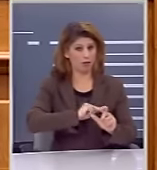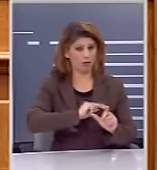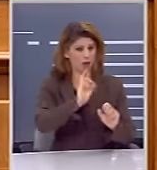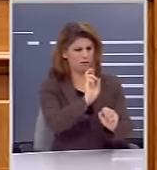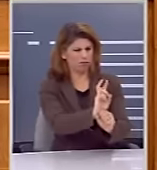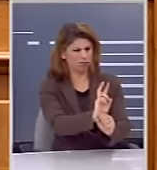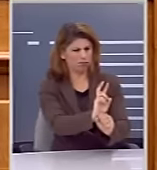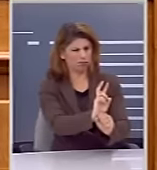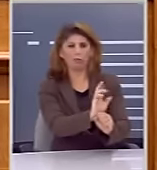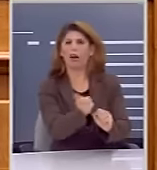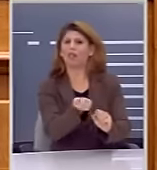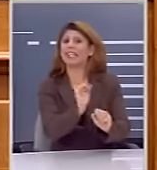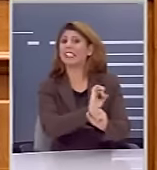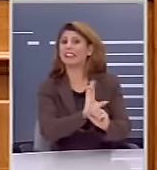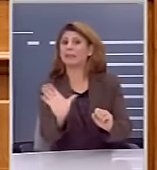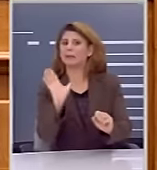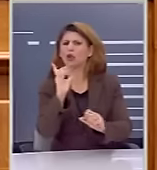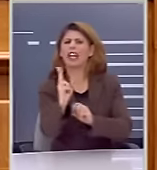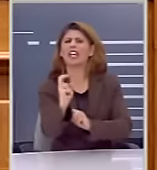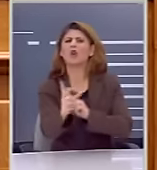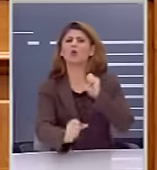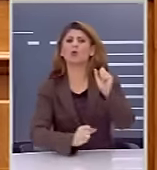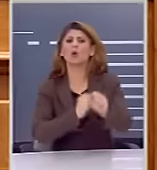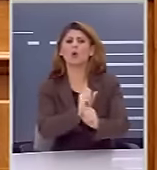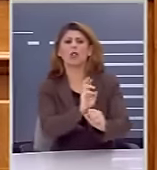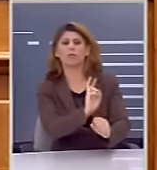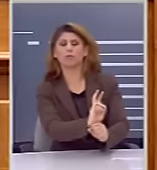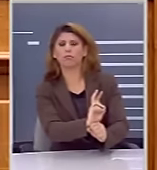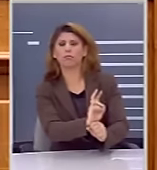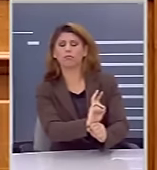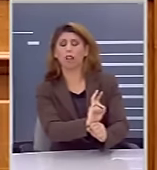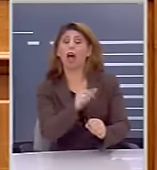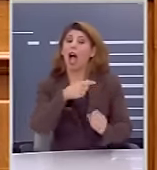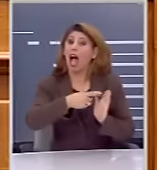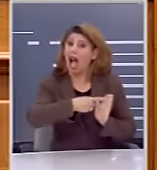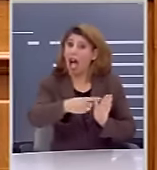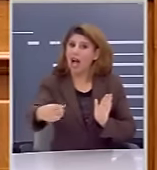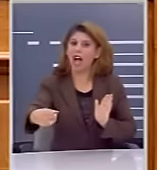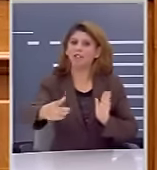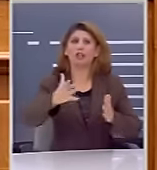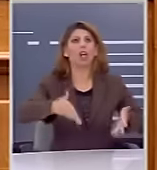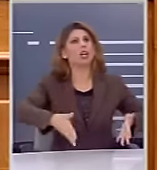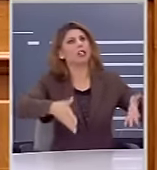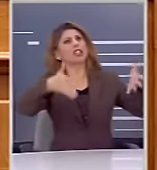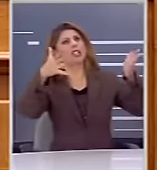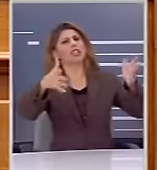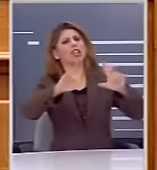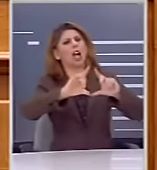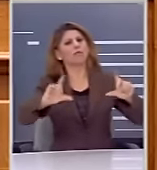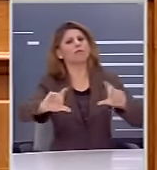καθόντουσαν ανεκμετάλλευτα επί 20ετία ολόκληρη. Αυτά τα ακίνητα του Υπουργείου Εθνικής